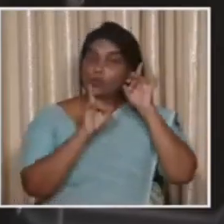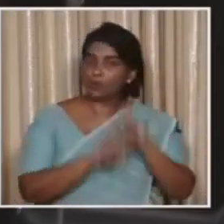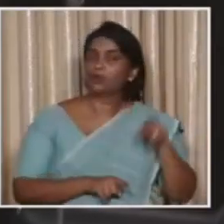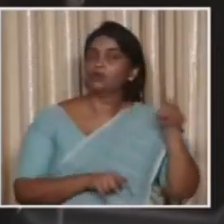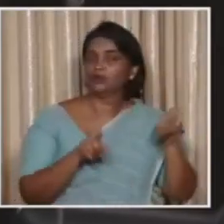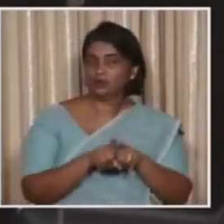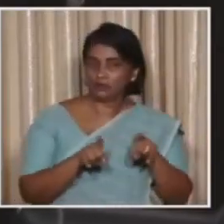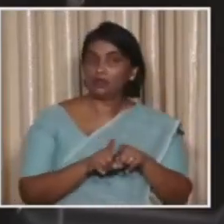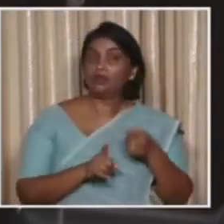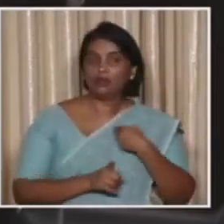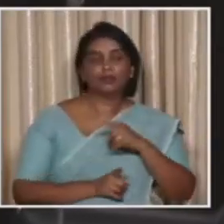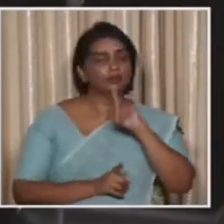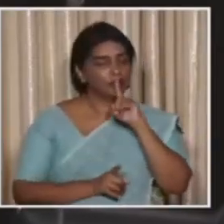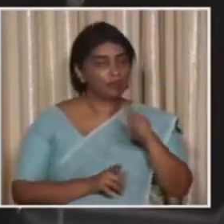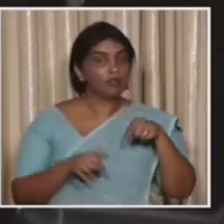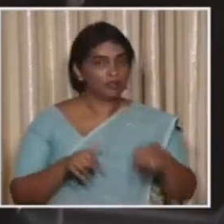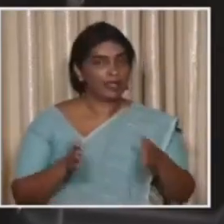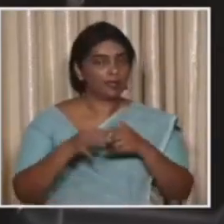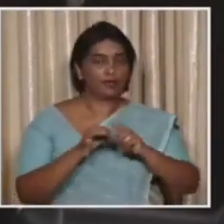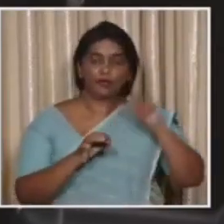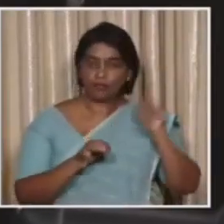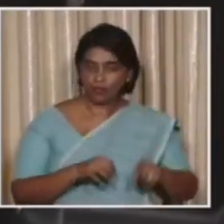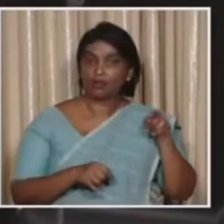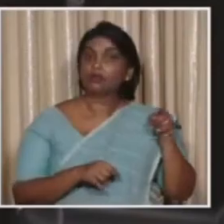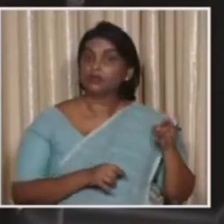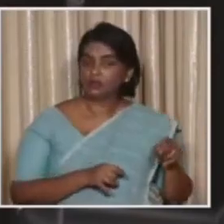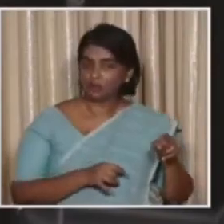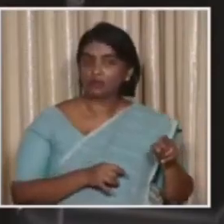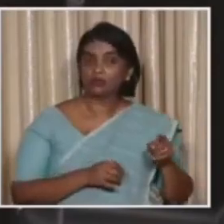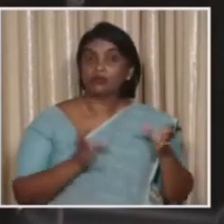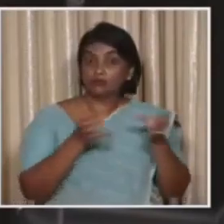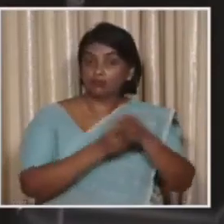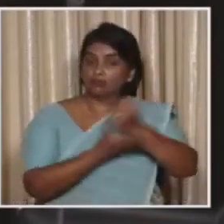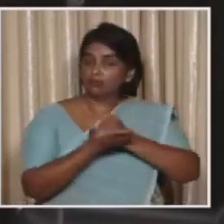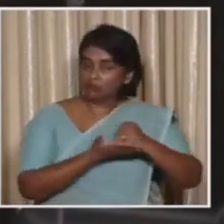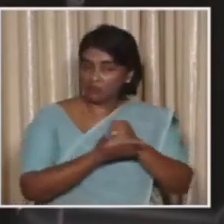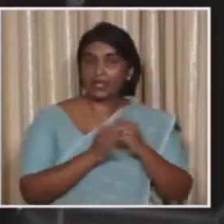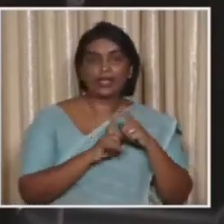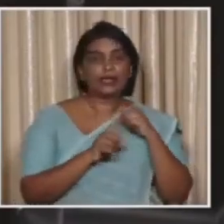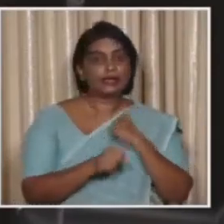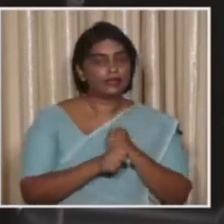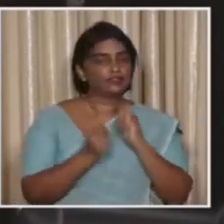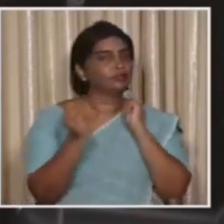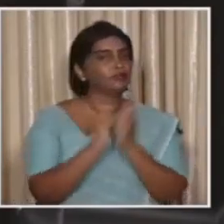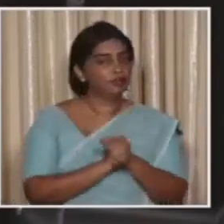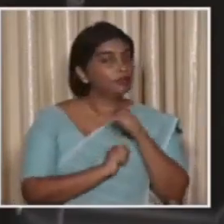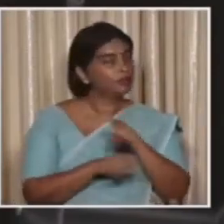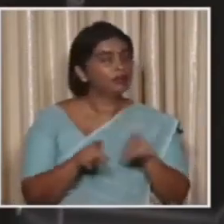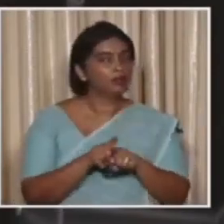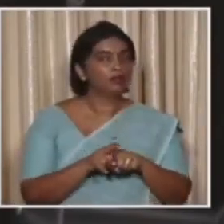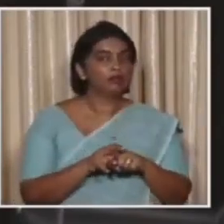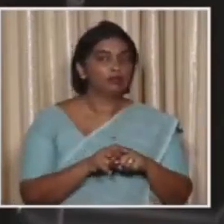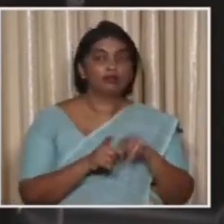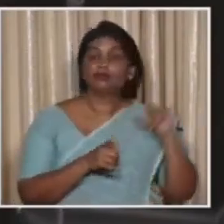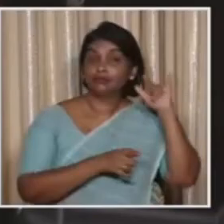මේ නිසා අපි යෝජනා කරලා තියෙනවා දැනට කැබිනට් මණ්ඩලයට මේ ක්ෂේත්‍රයේම ඩිජිටල් කරණයට ලක් කරලා ඒ වගේම ඉමිග්‍රේෂන්